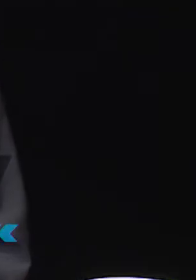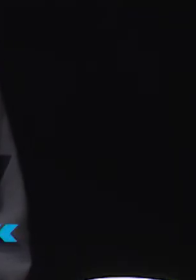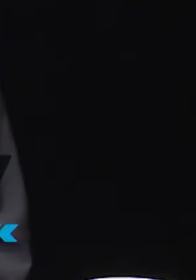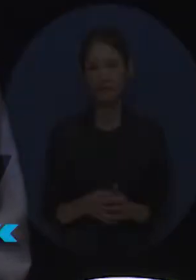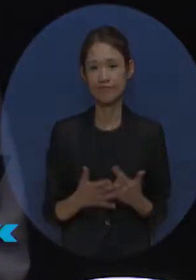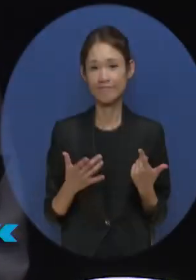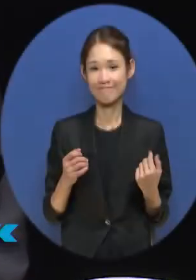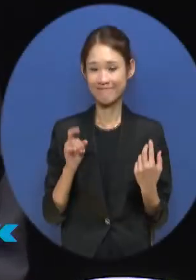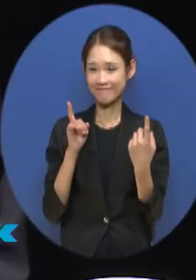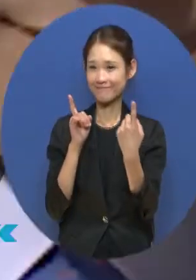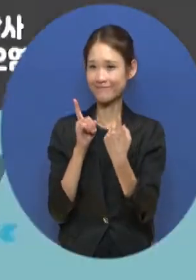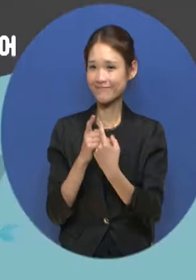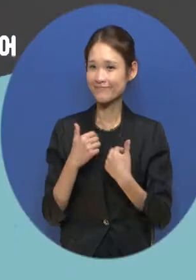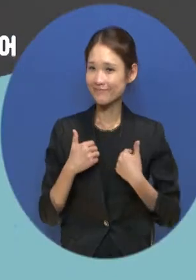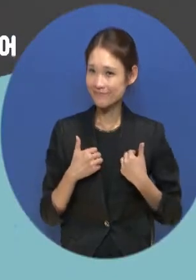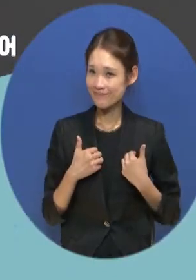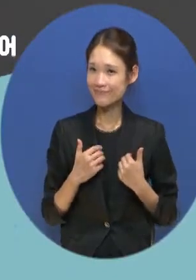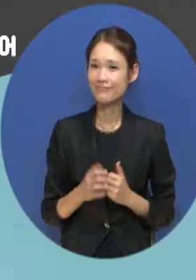이렇게 만나뵙게 돼서 반갑습니다.